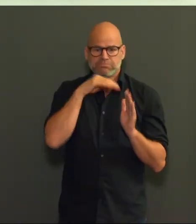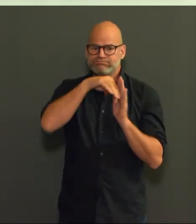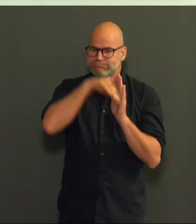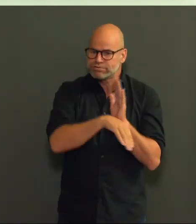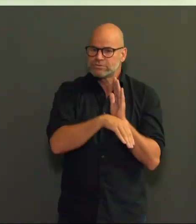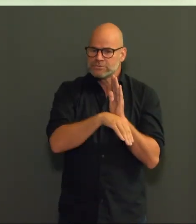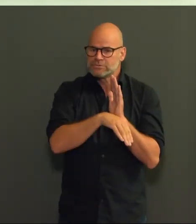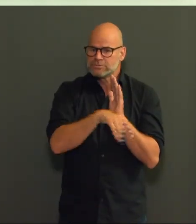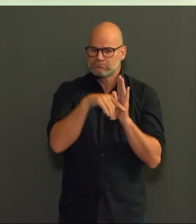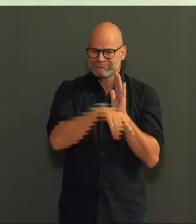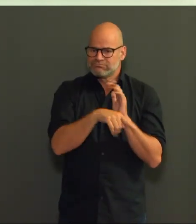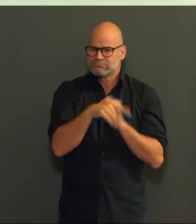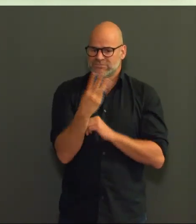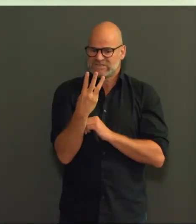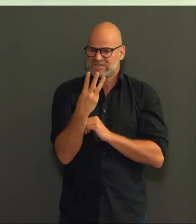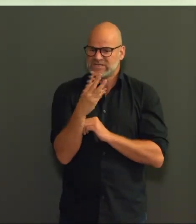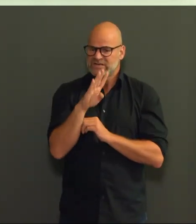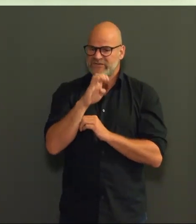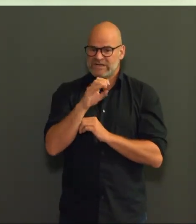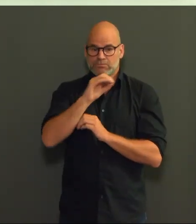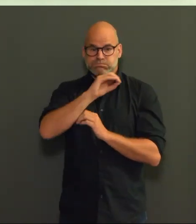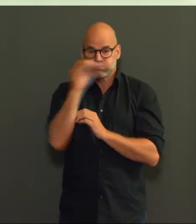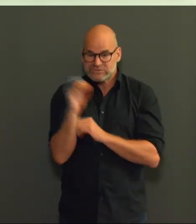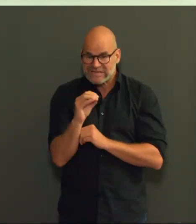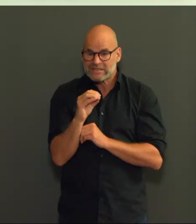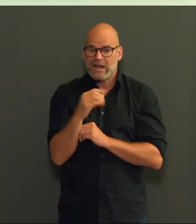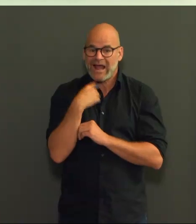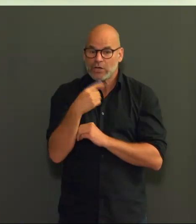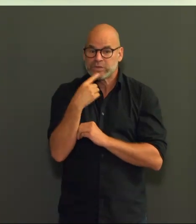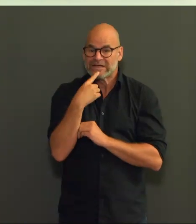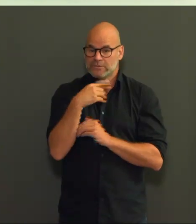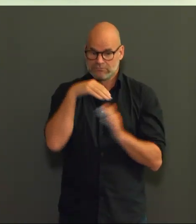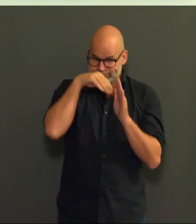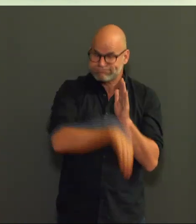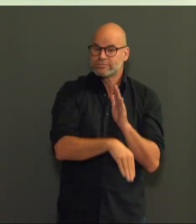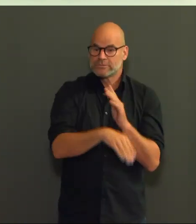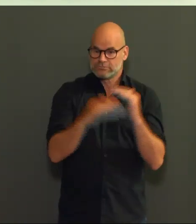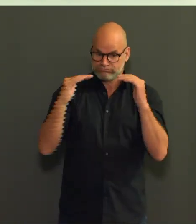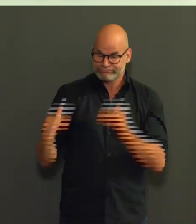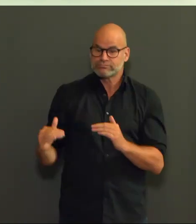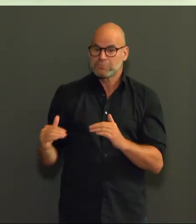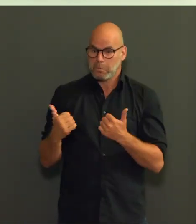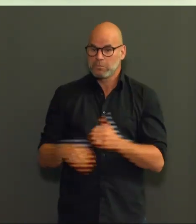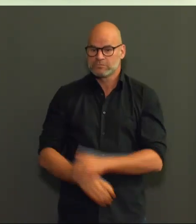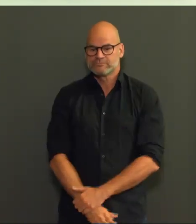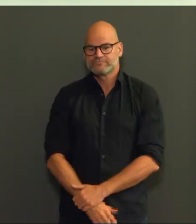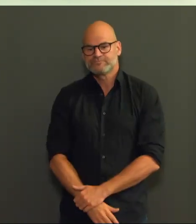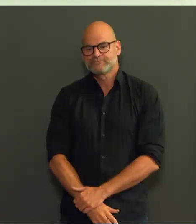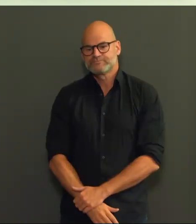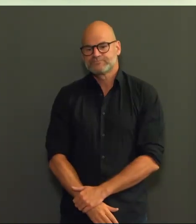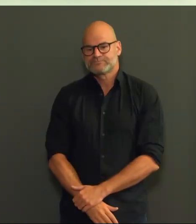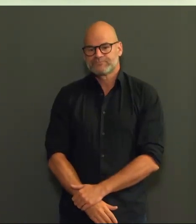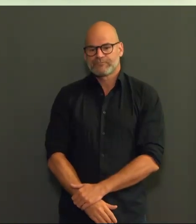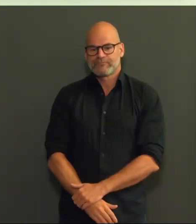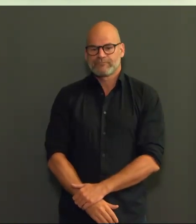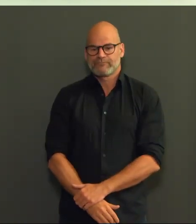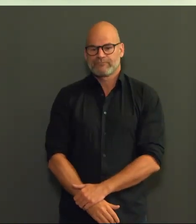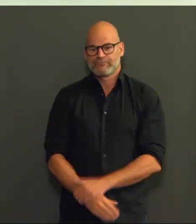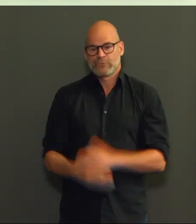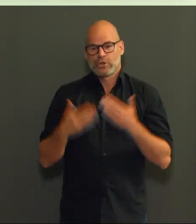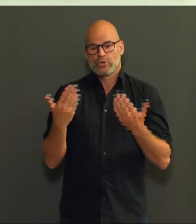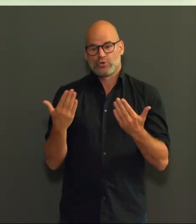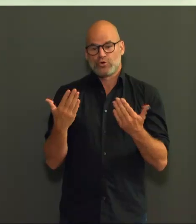liefst 43% op weekbasis. De besmettingen halveren daarbij om de 9